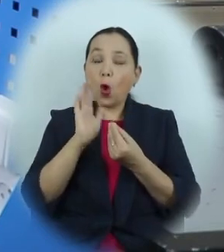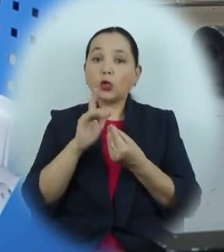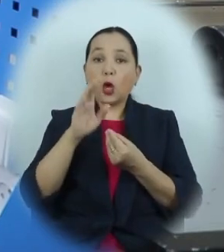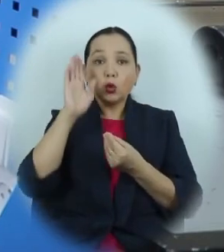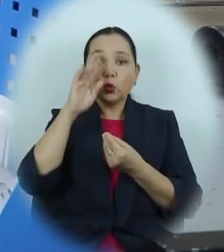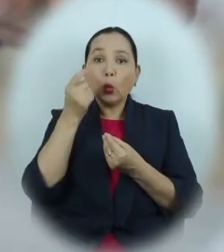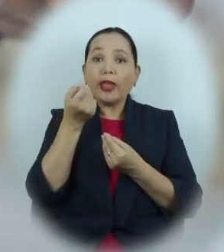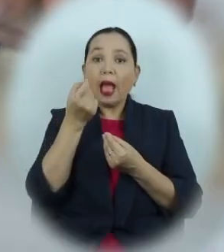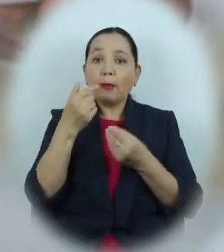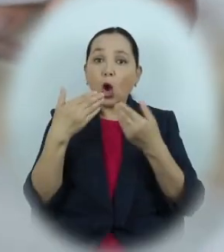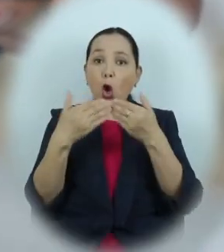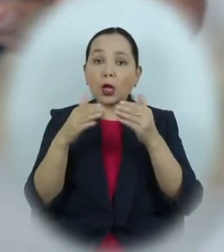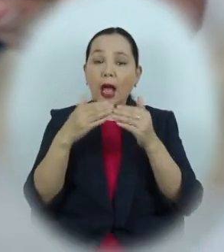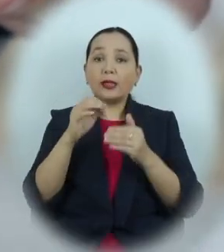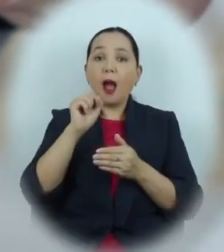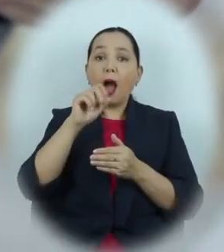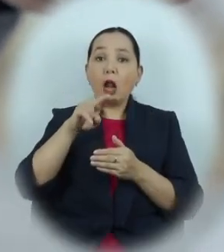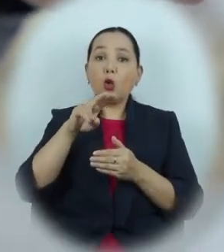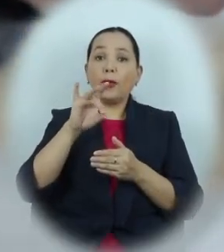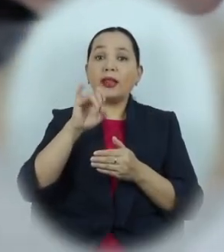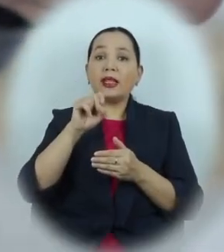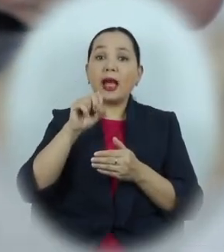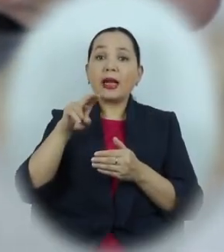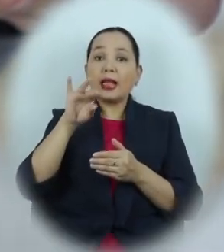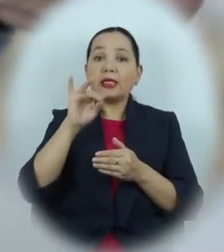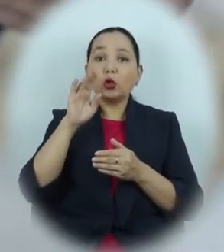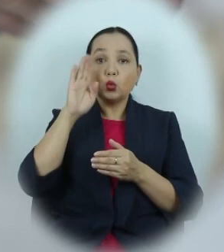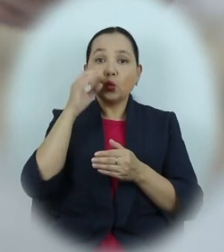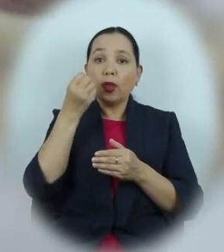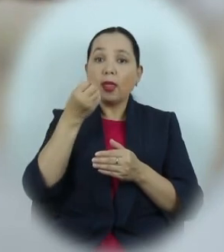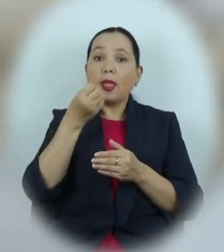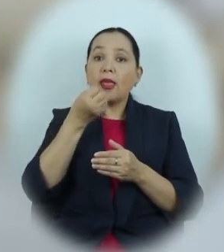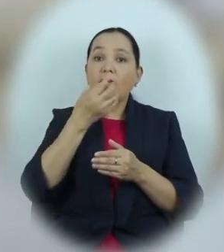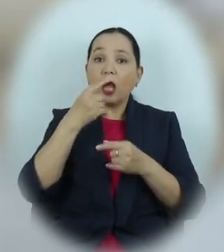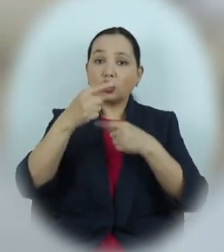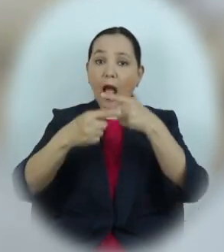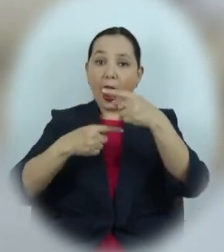suv kamroq kiradi. Alyumin radiatorimizga suv yaxshi aylanish uchun bular